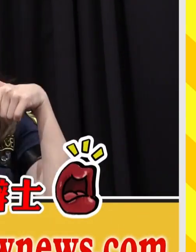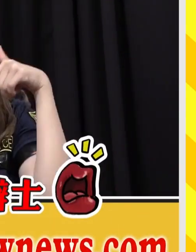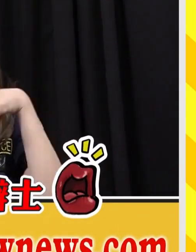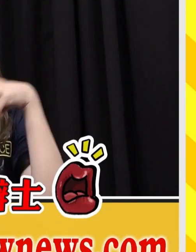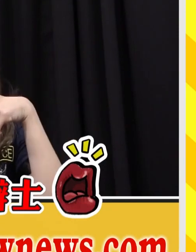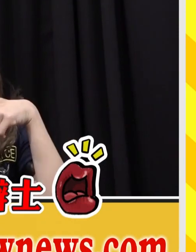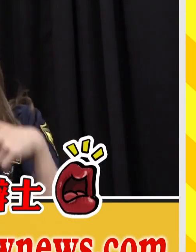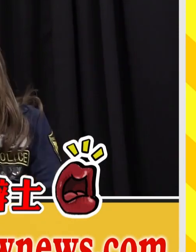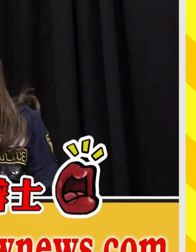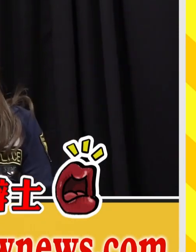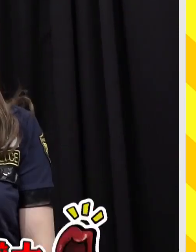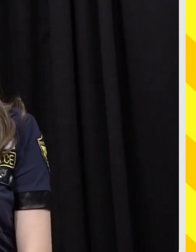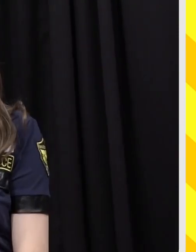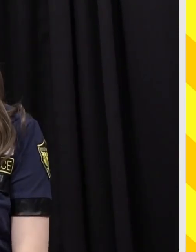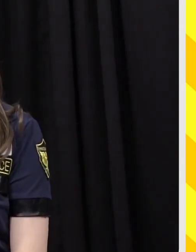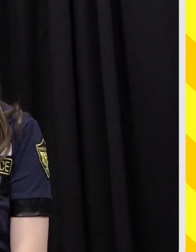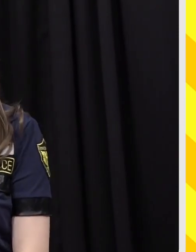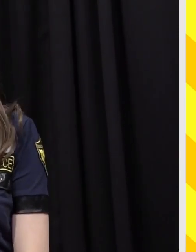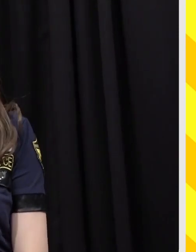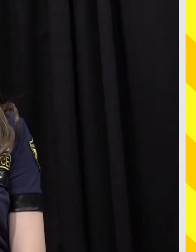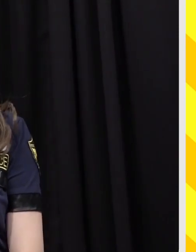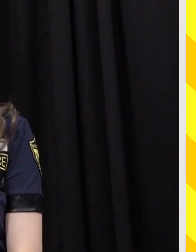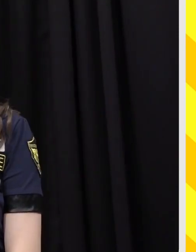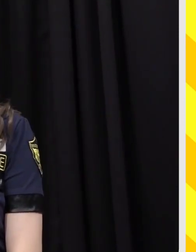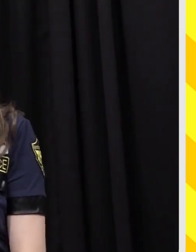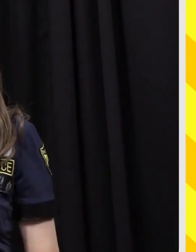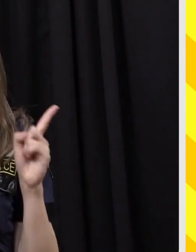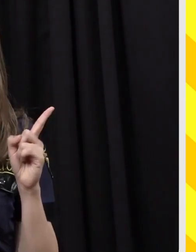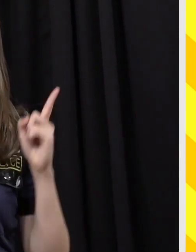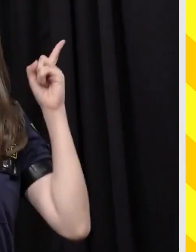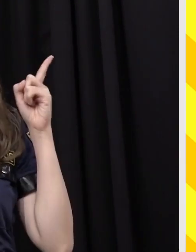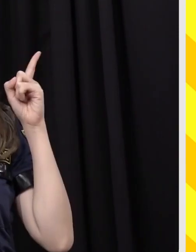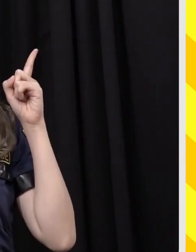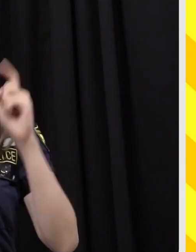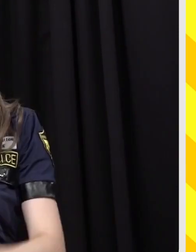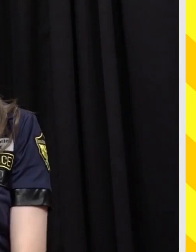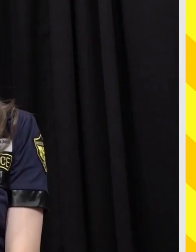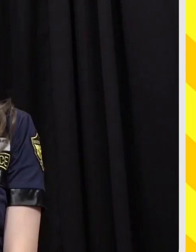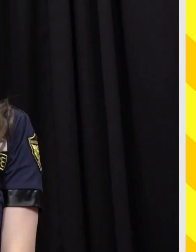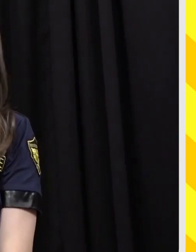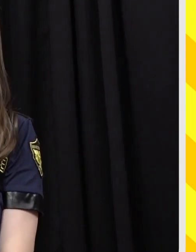箱，就会有专人跟你联系。 还有，别忘了订阅我们闹变风下的 YT 频道，按赞，开启小铃